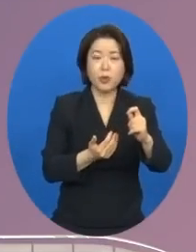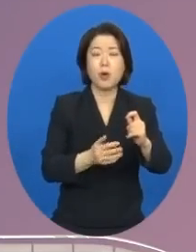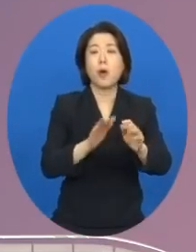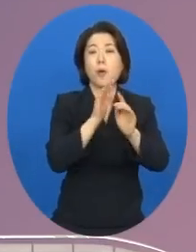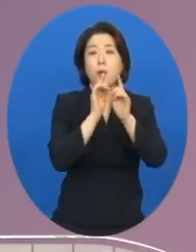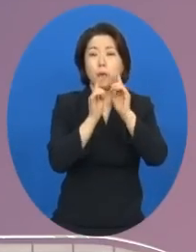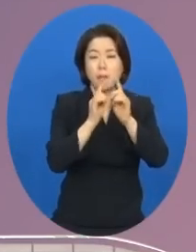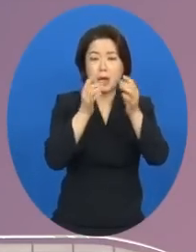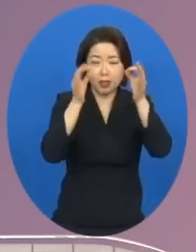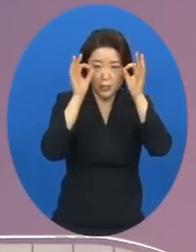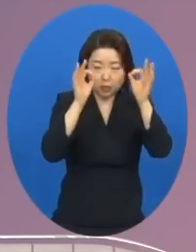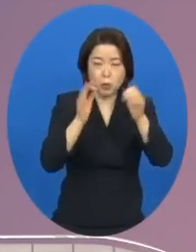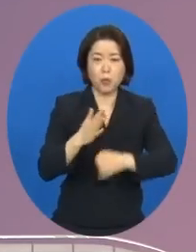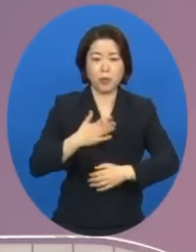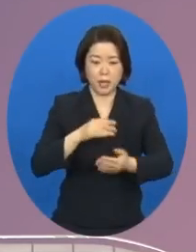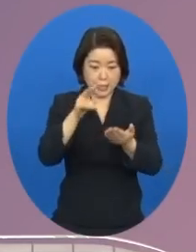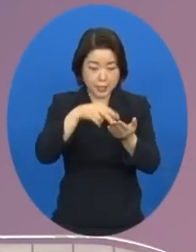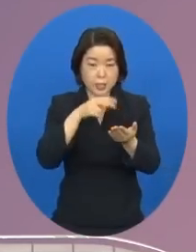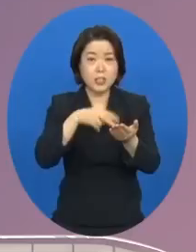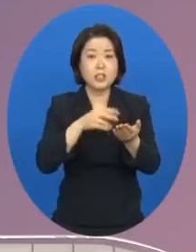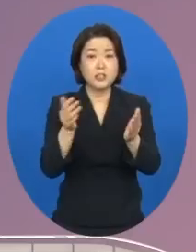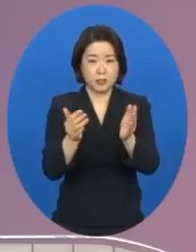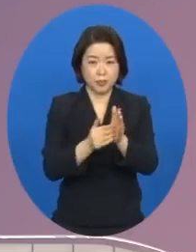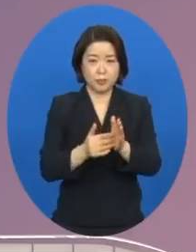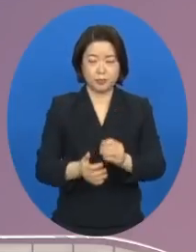말씀을 하나님이 저에게 읽게 하셨습니다.